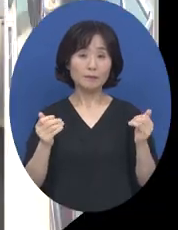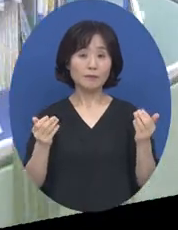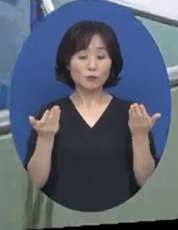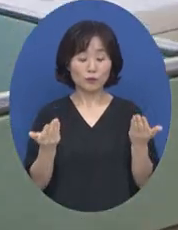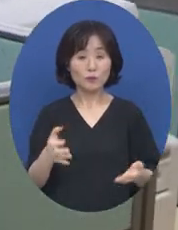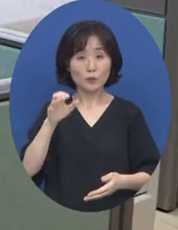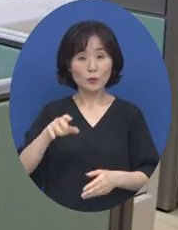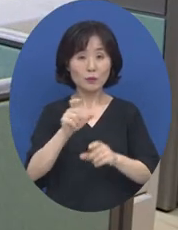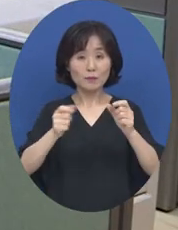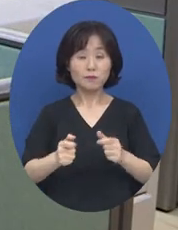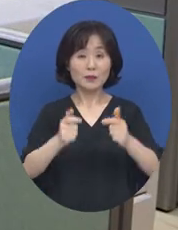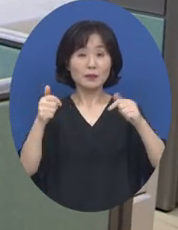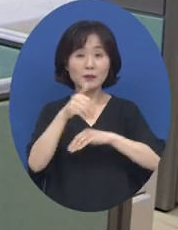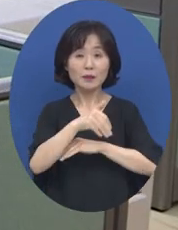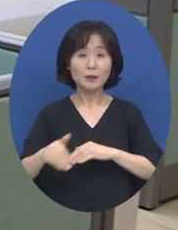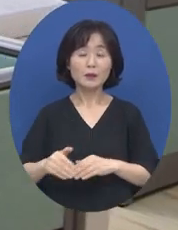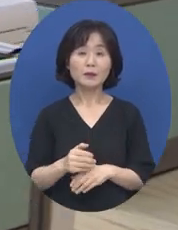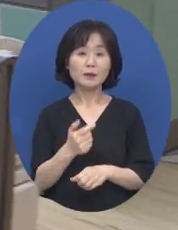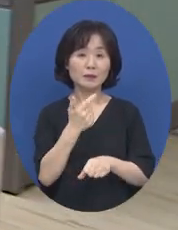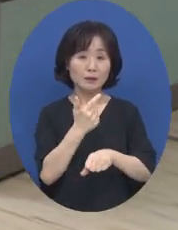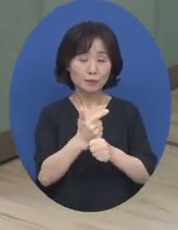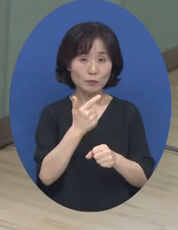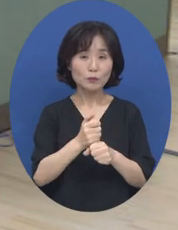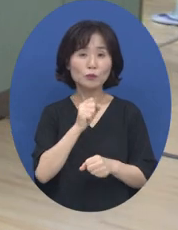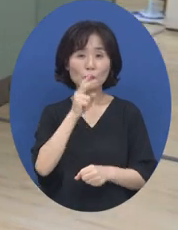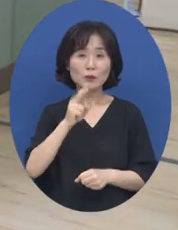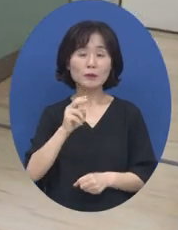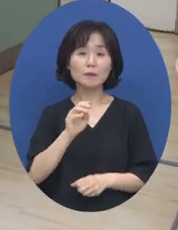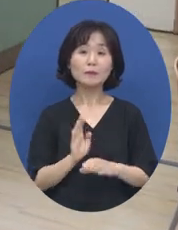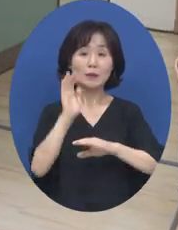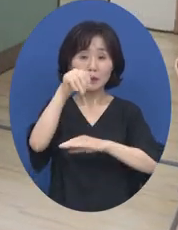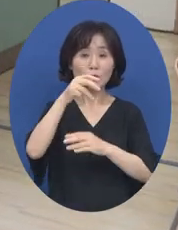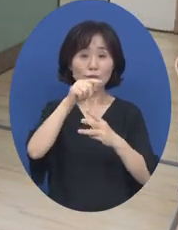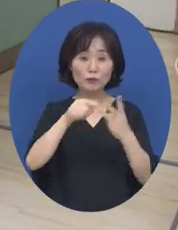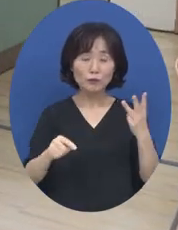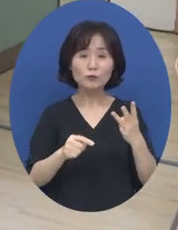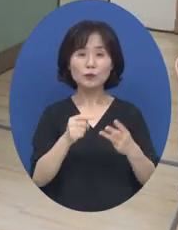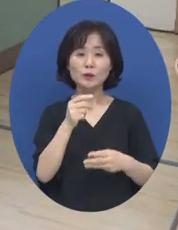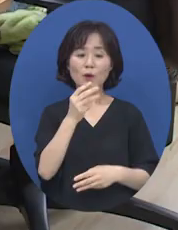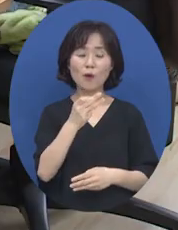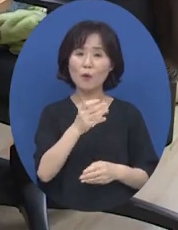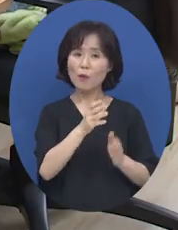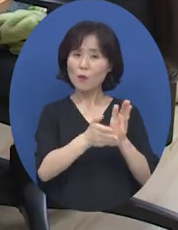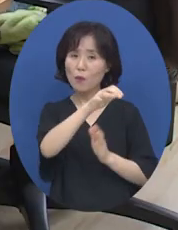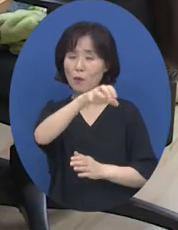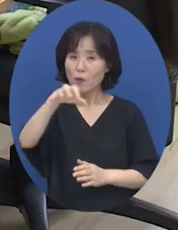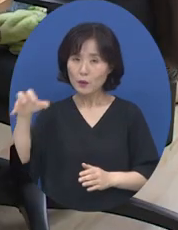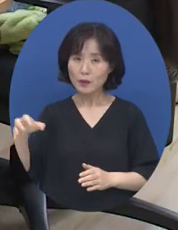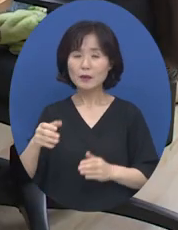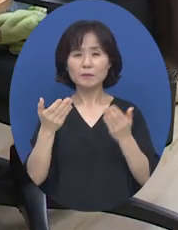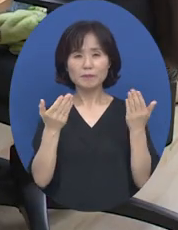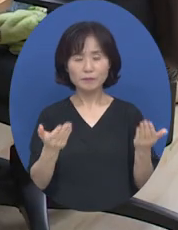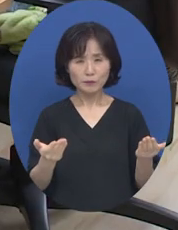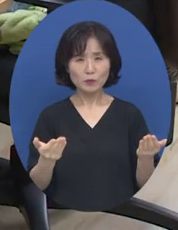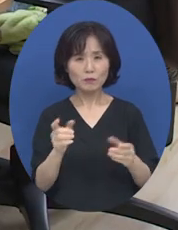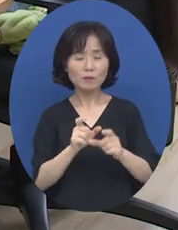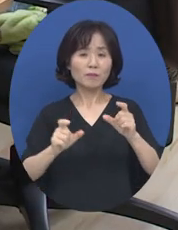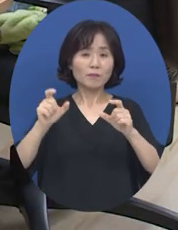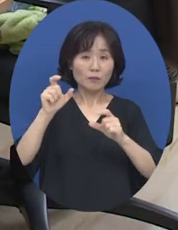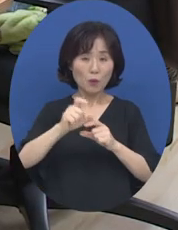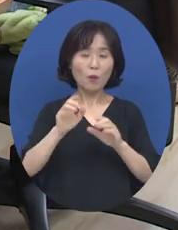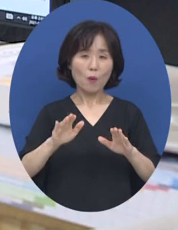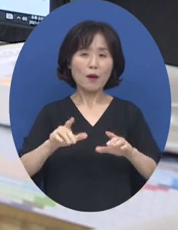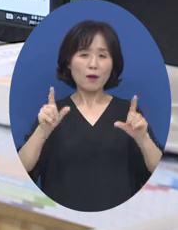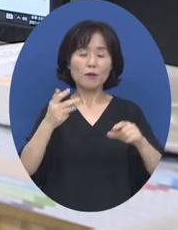추진합니다. 남양주와 용인, 파주 등 14개 시군에 쉼터 총 15곳을 확충한 데 더해 올해 8곳에